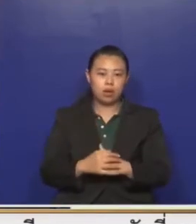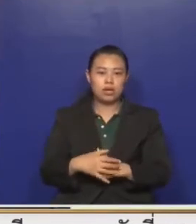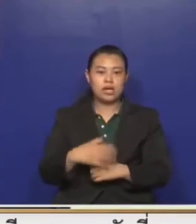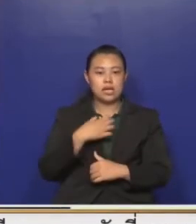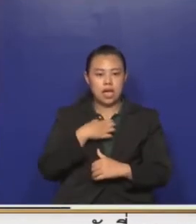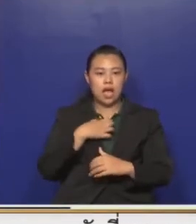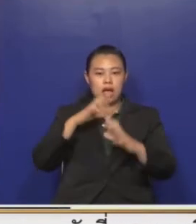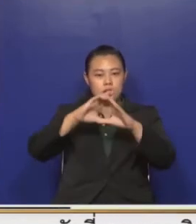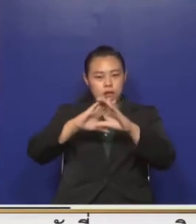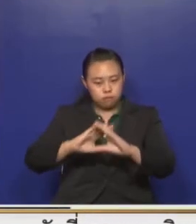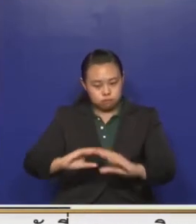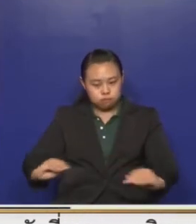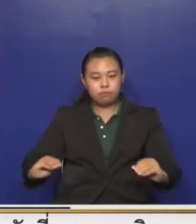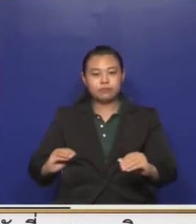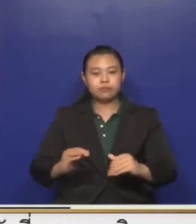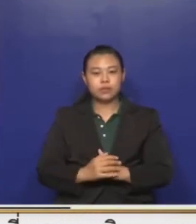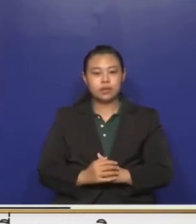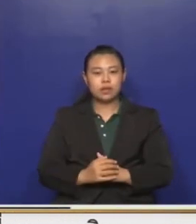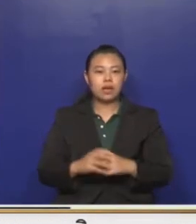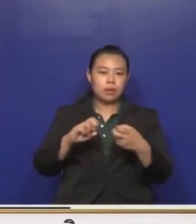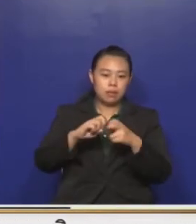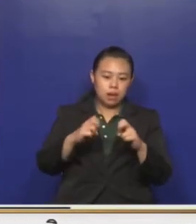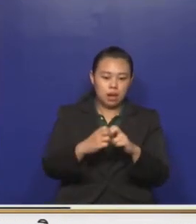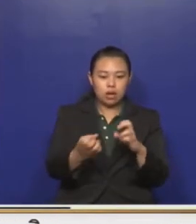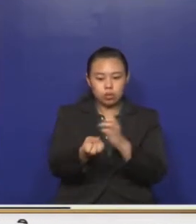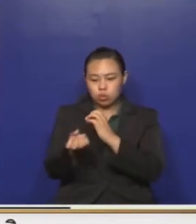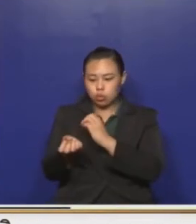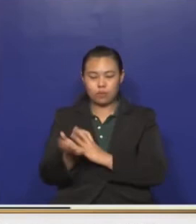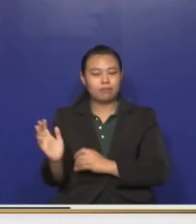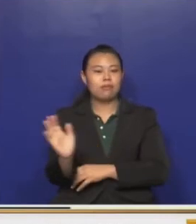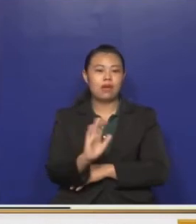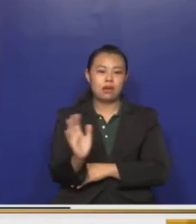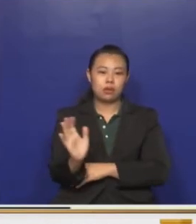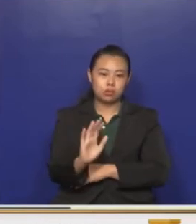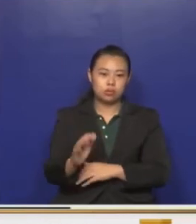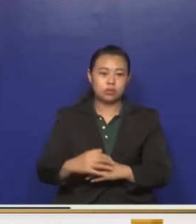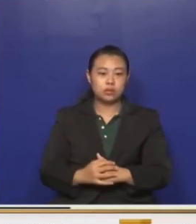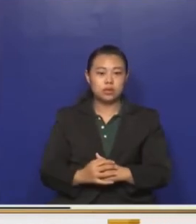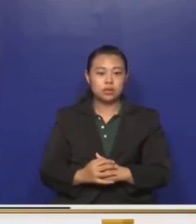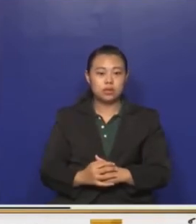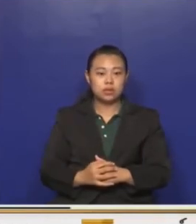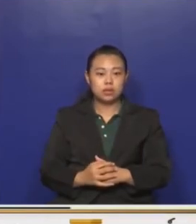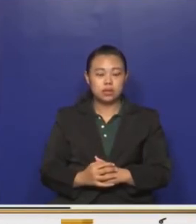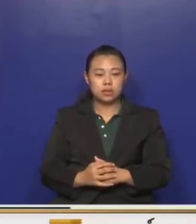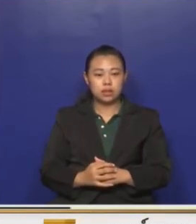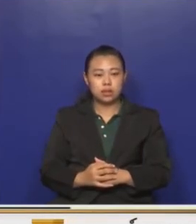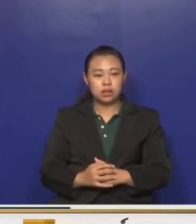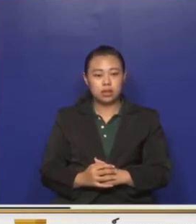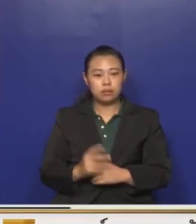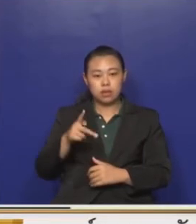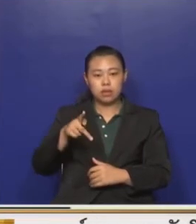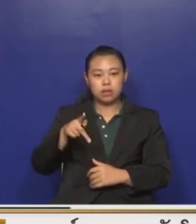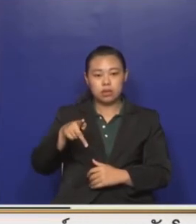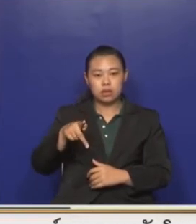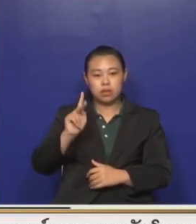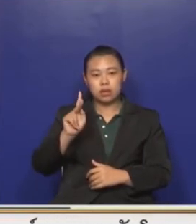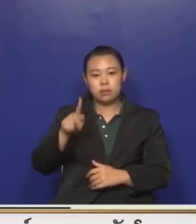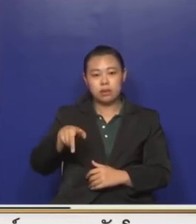่งเห่านี้มัหายไปมากกว่าเพื่อไมเหดเกปนกระถบยัมีตัวชีวัดอี 2 ตัวซึ่ผม